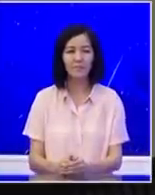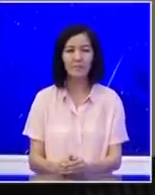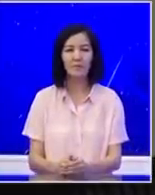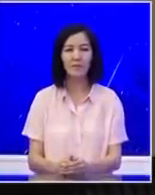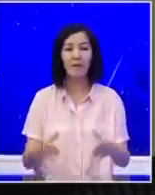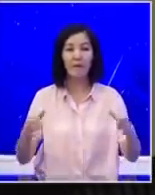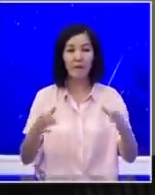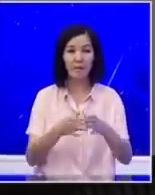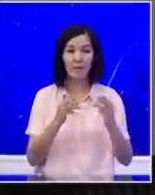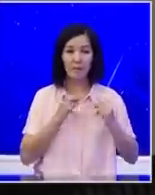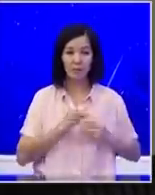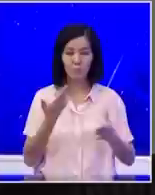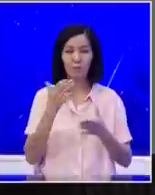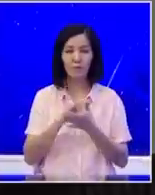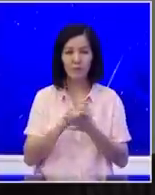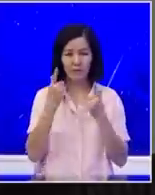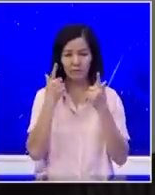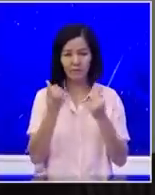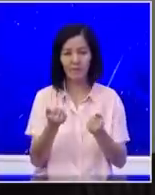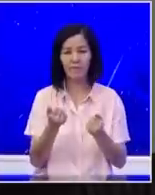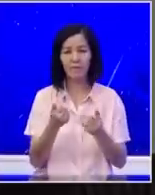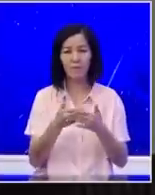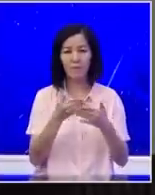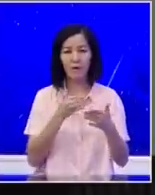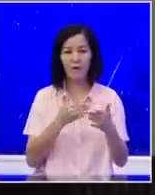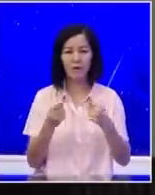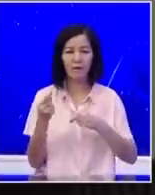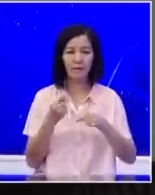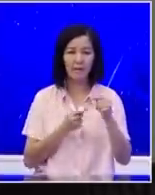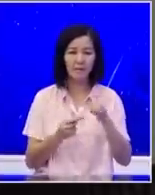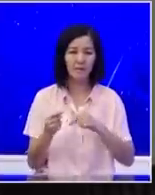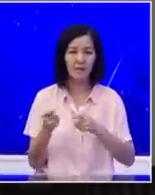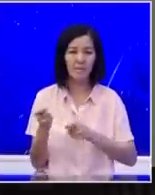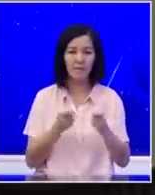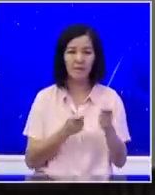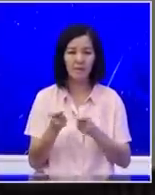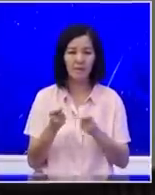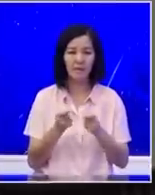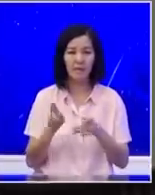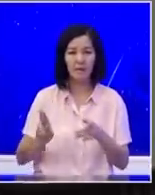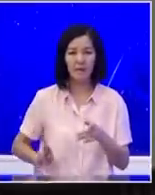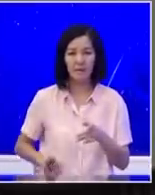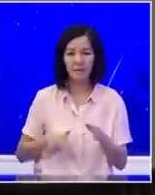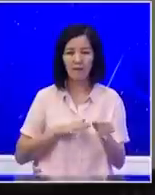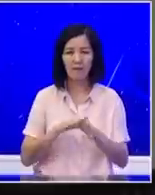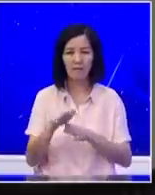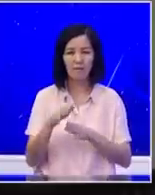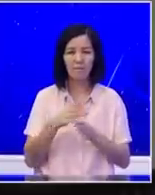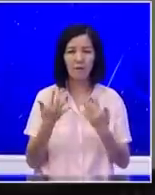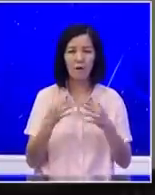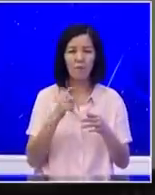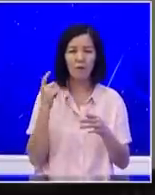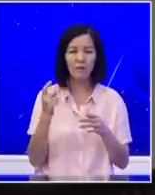Корпорацияның жұмысымен таныспын. Осыған дейін кәсіпкерлік басқарманы басқардым. Алдағы уақытқа ауыл